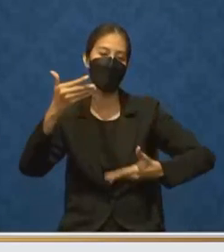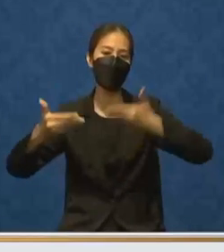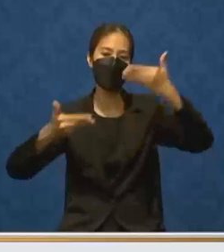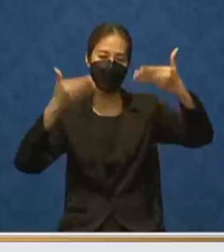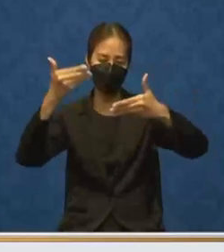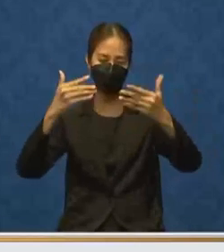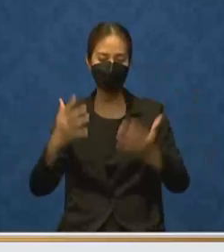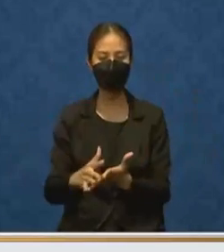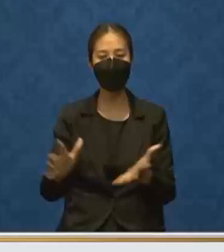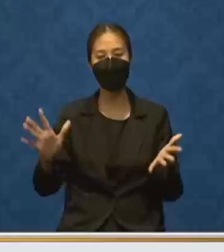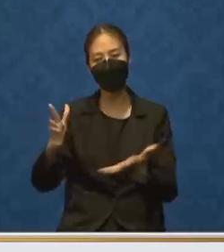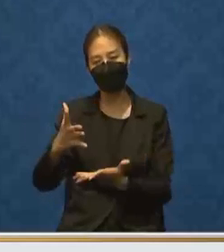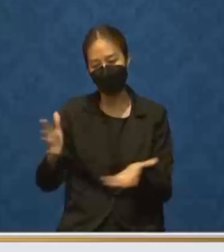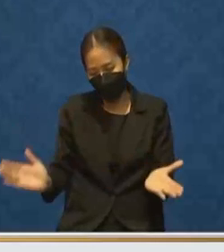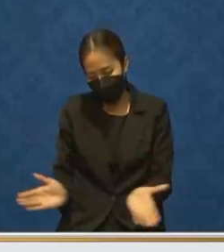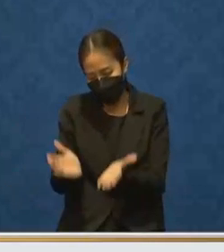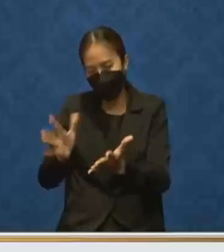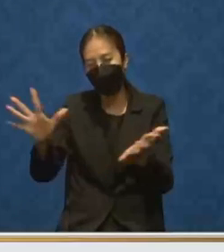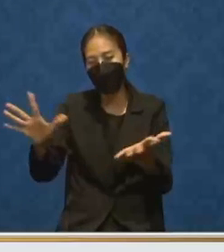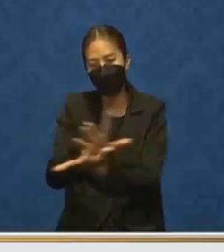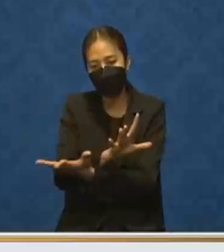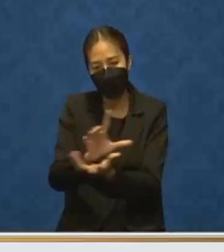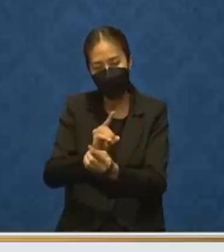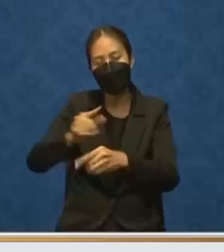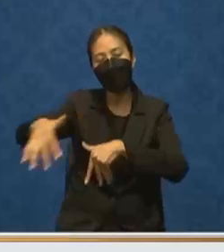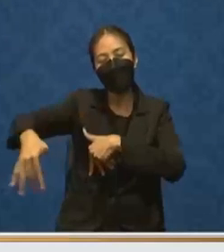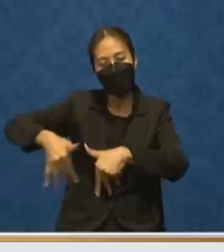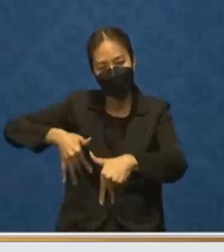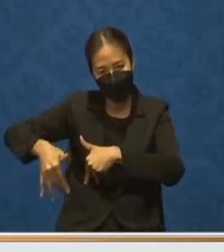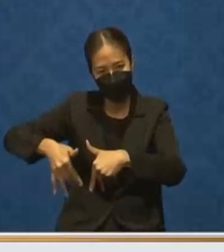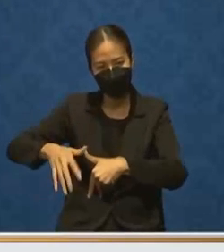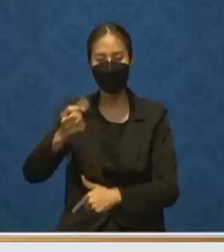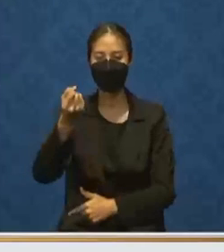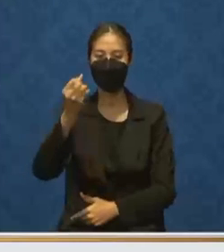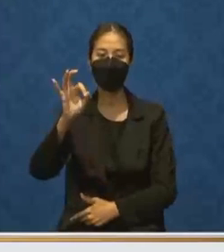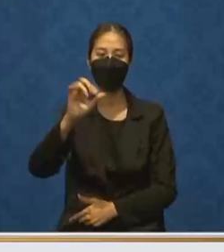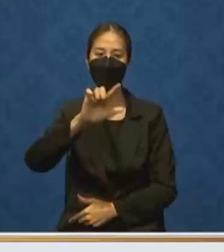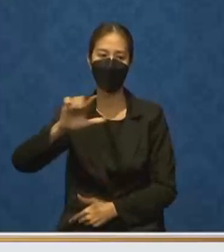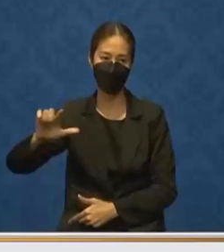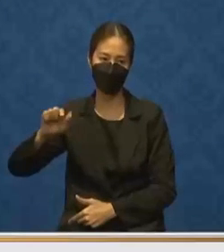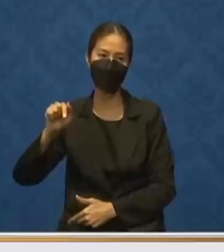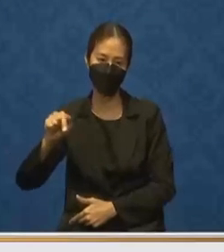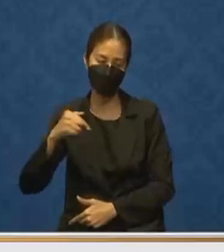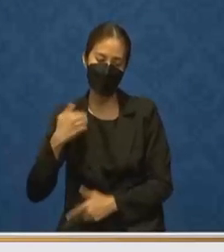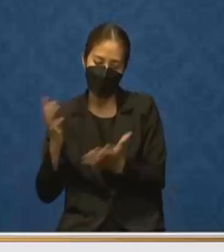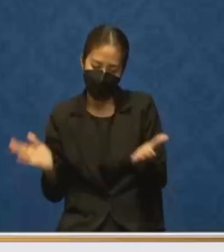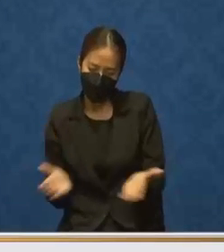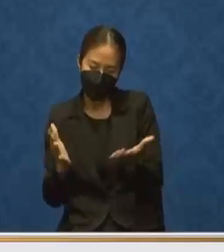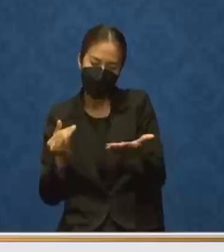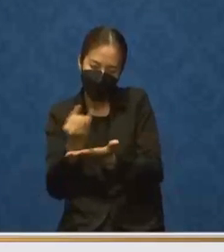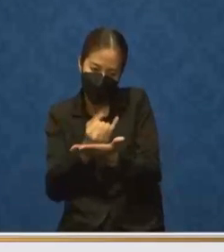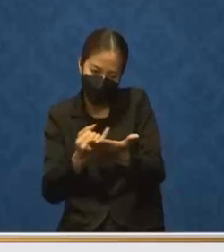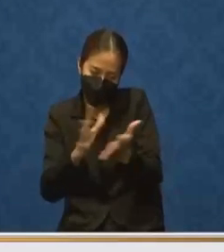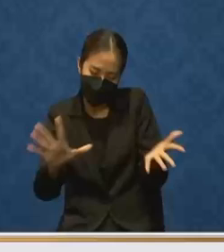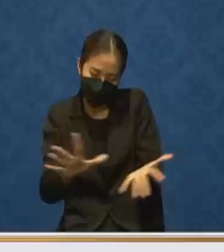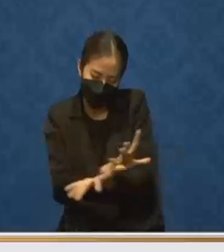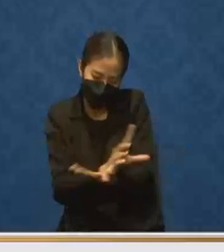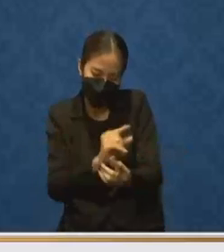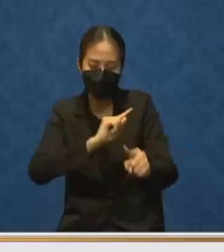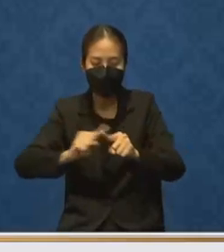นฟูขนบธรรมเนียมประเพณีวัฒนธรรมท้องถิ่นไม่น้อยกว่า19ล้านคนและอนุรักษ์มรดกศิลปะวัฒนธรรมไม่น้อยกว่